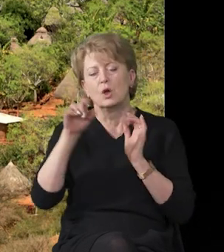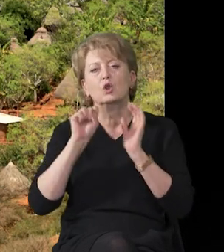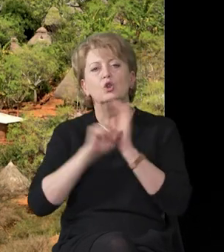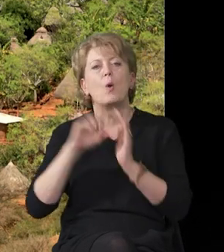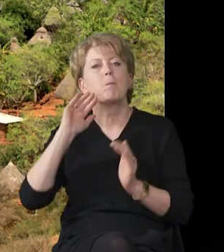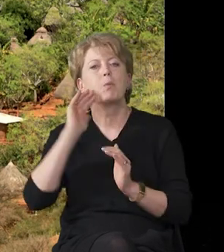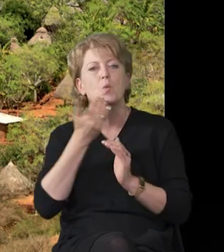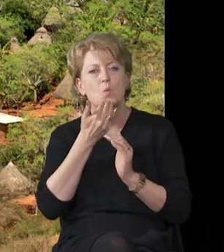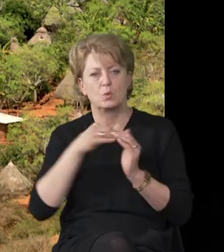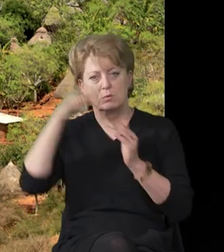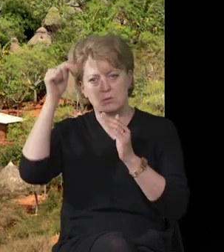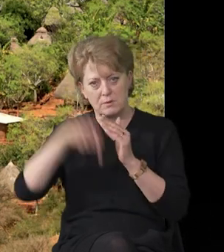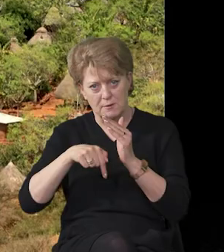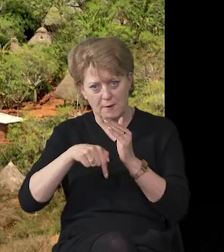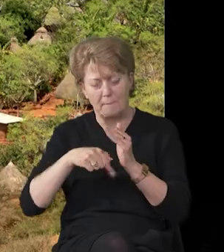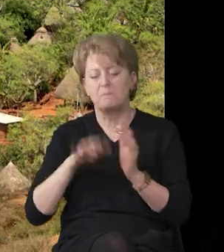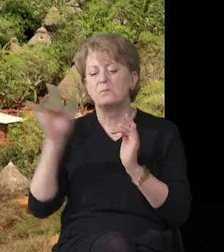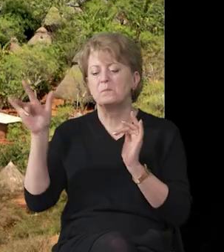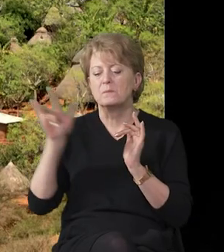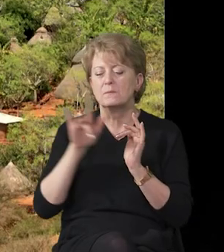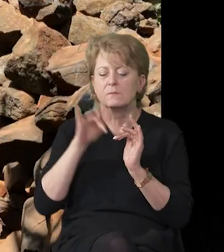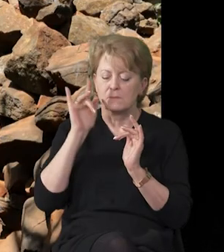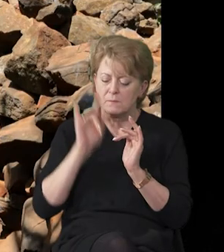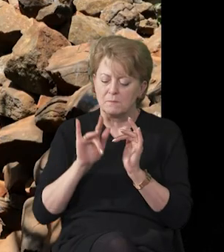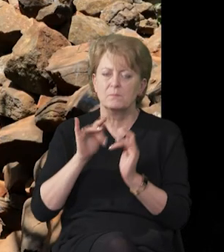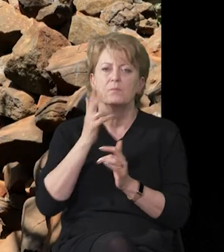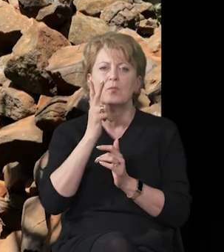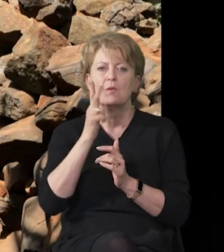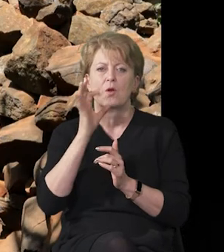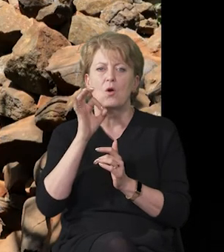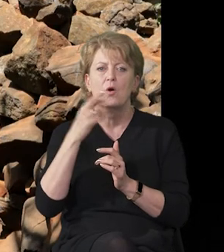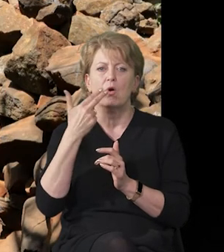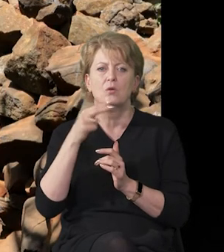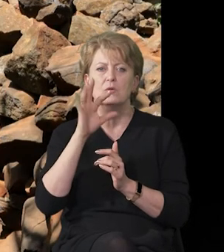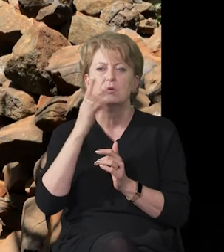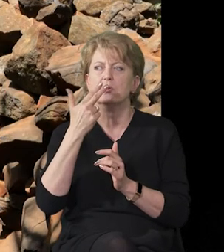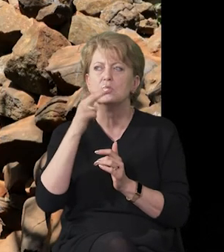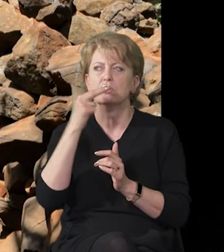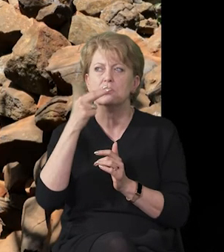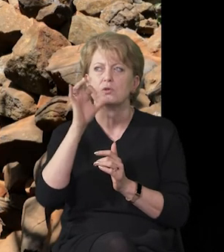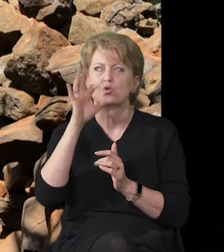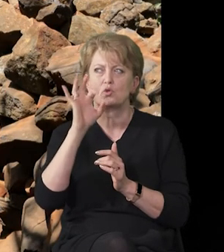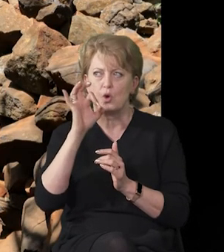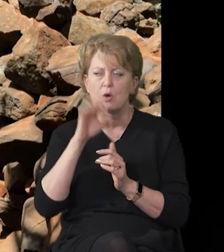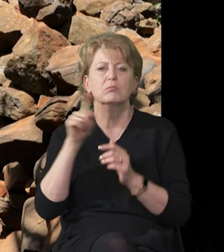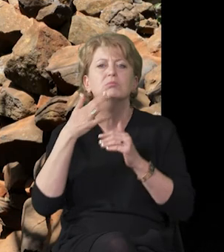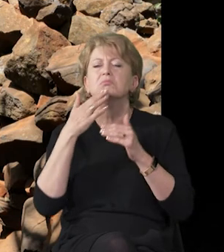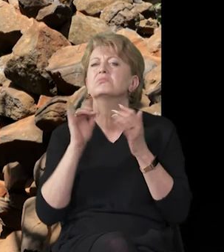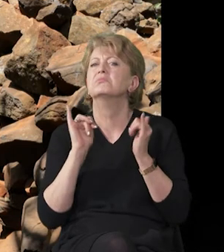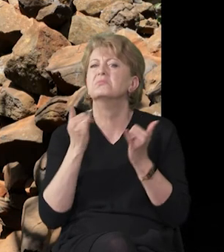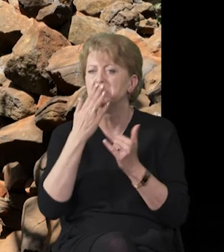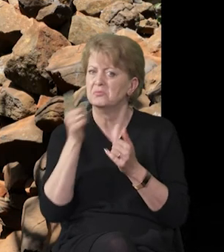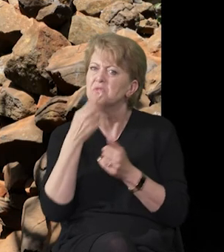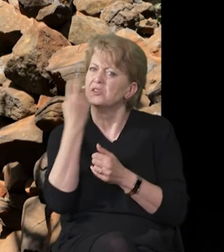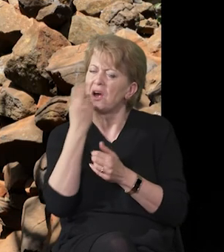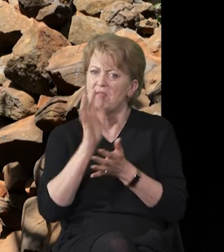drodze zatrzymując się w wiosce ludu Konso. Wioski Konso budowane są na wzgórzach i mają dosyć taki ciekawy